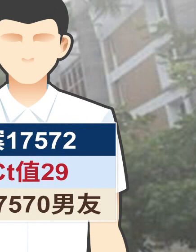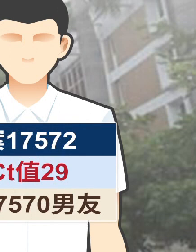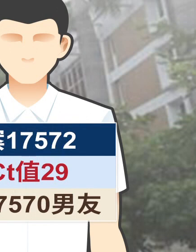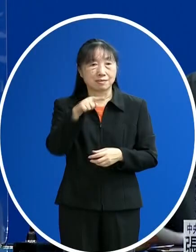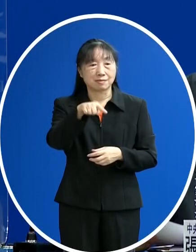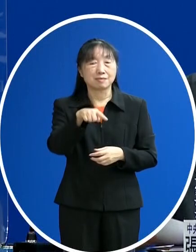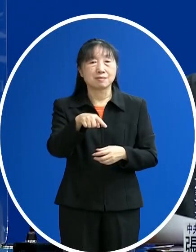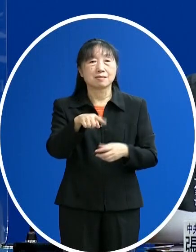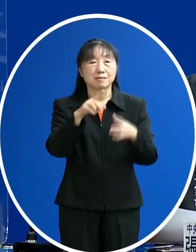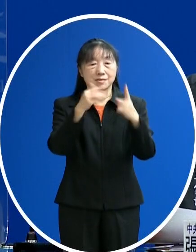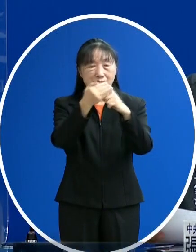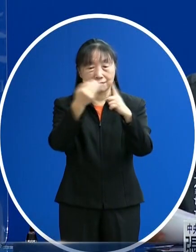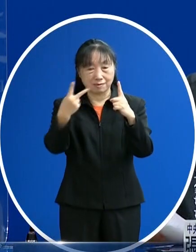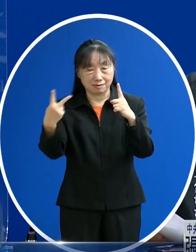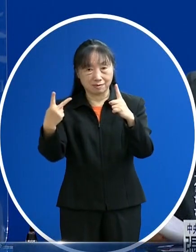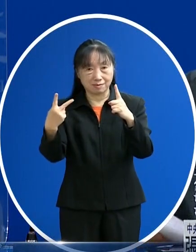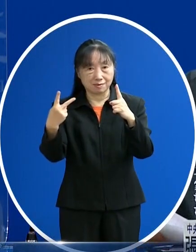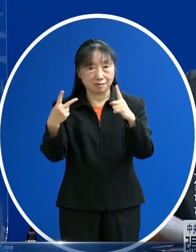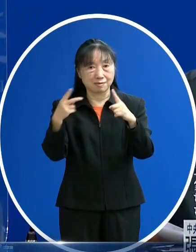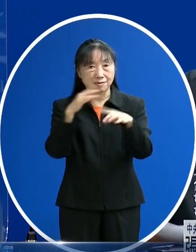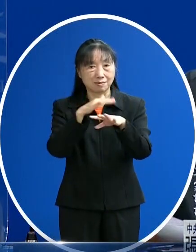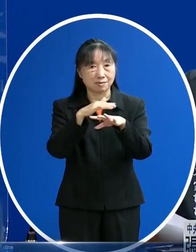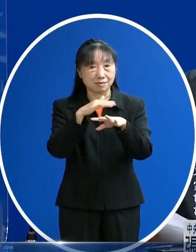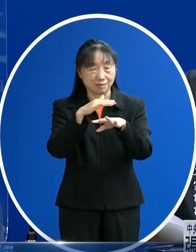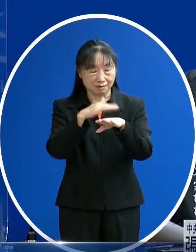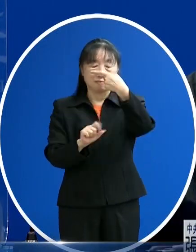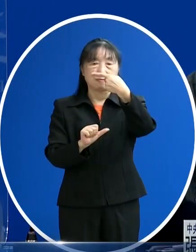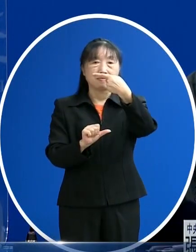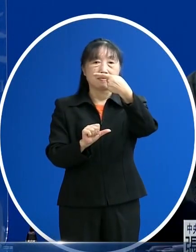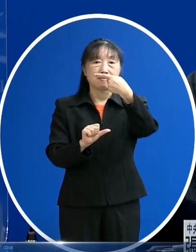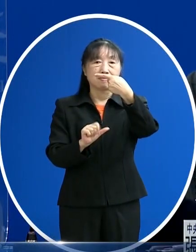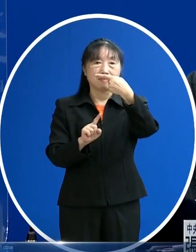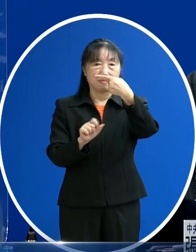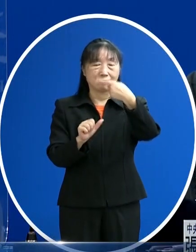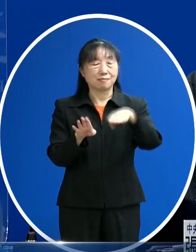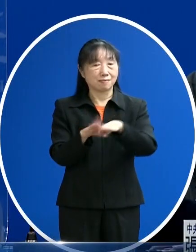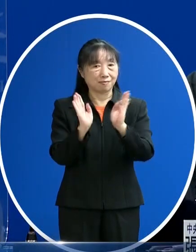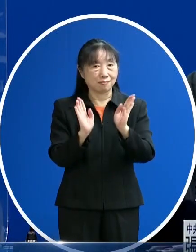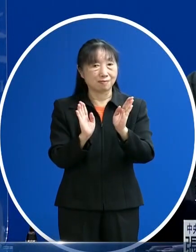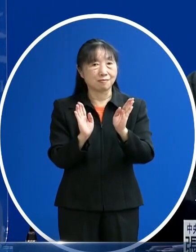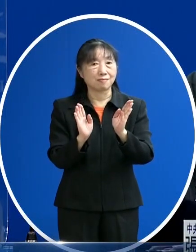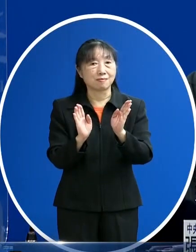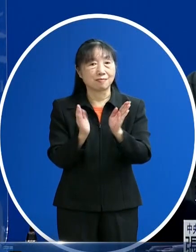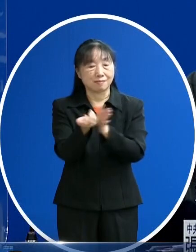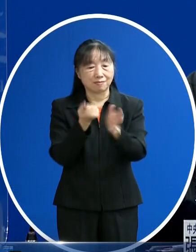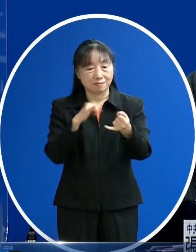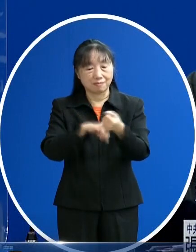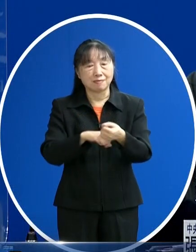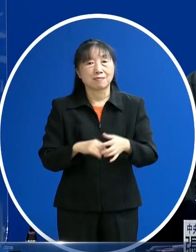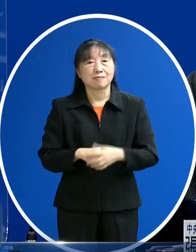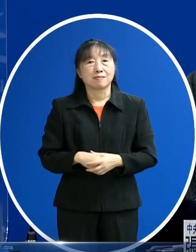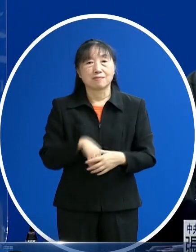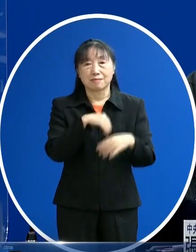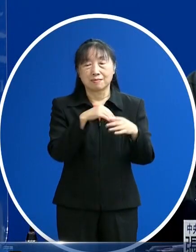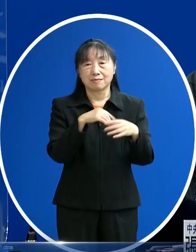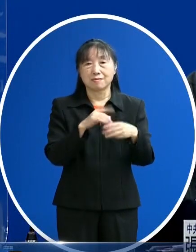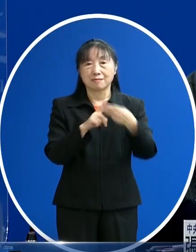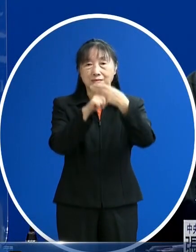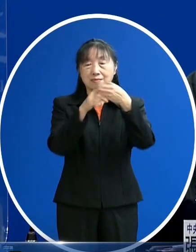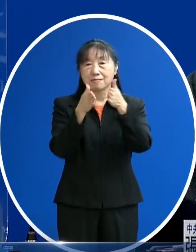险很高。 192平台也会在重启嘛，15号要开始进行预约了。那主要是针对的